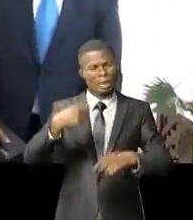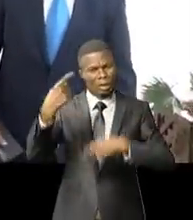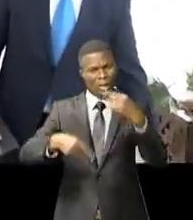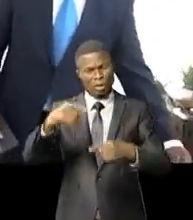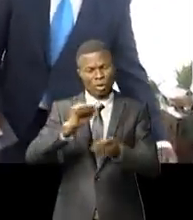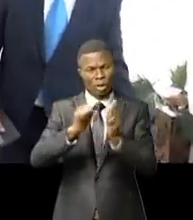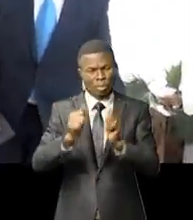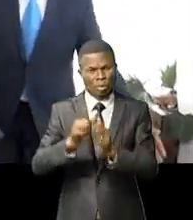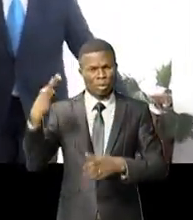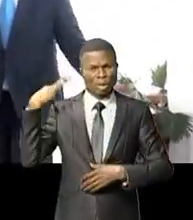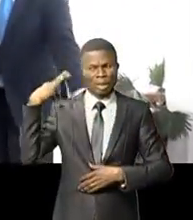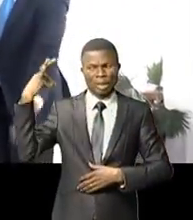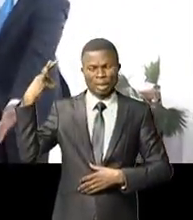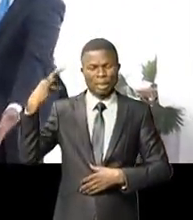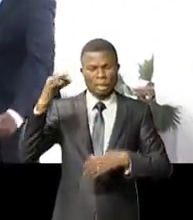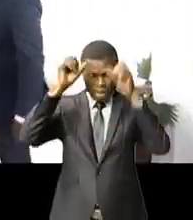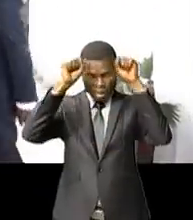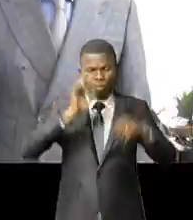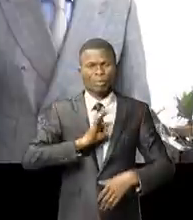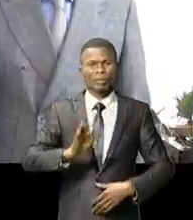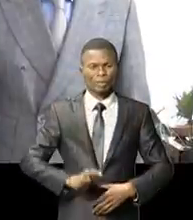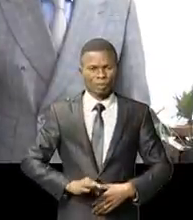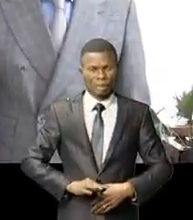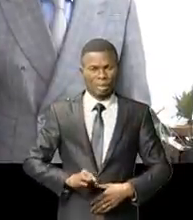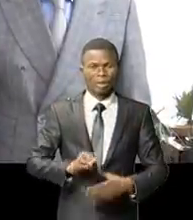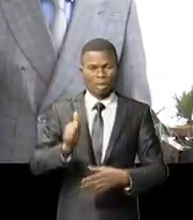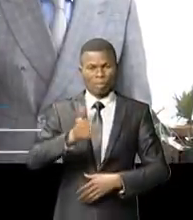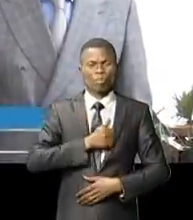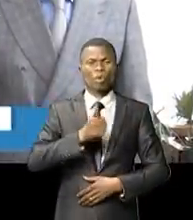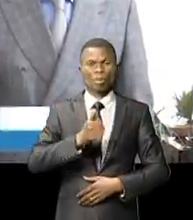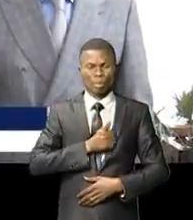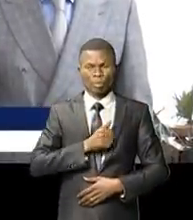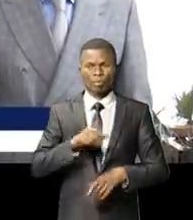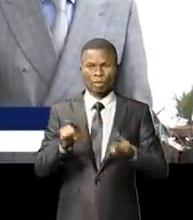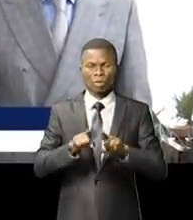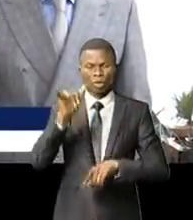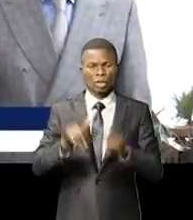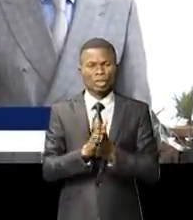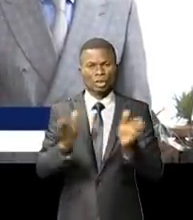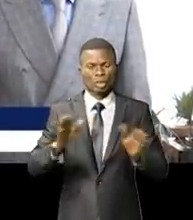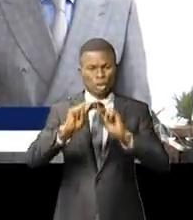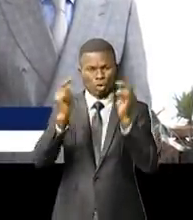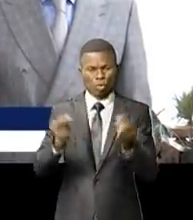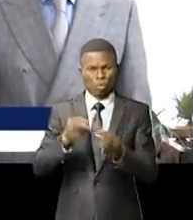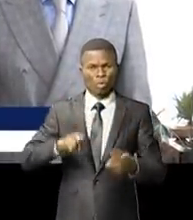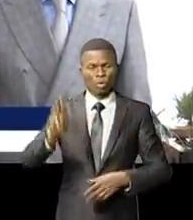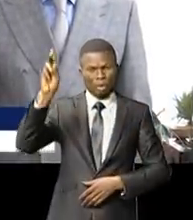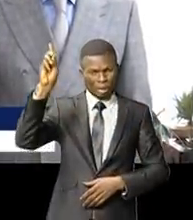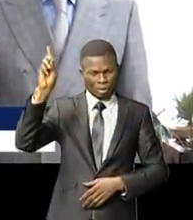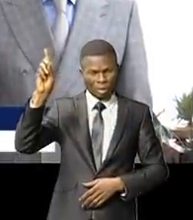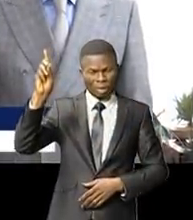la candidature de Félix-Antoine Tshisekedi Tshilombo. Moi, personnellement, comme le secrétaire général du parti,